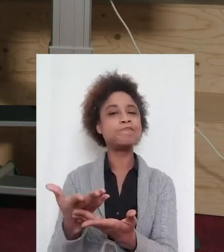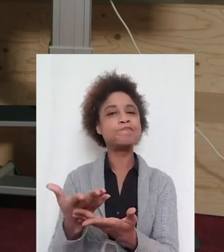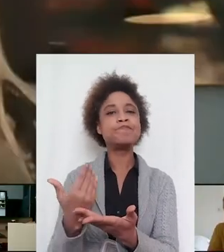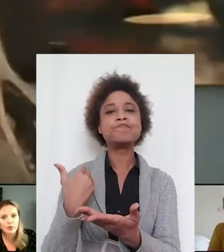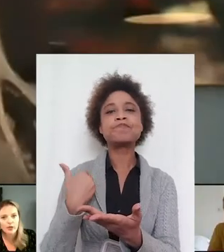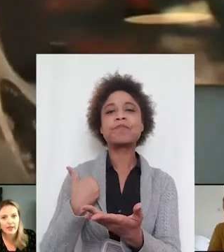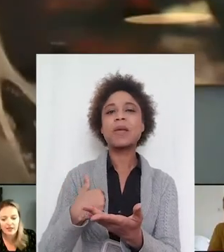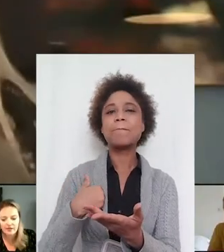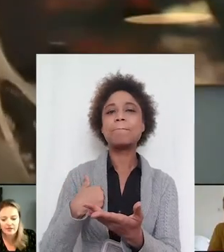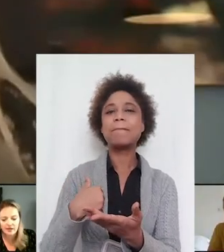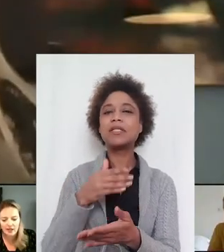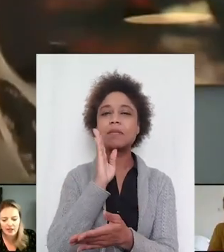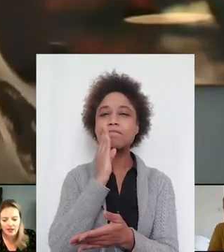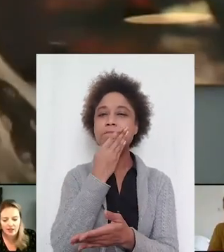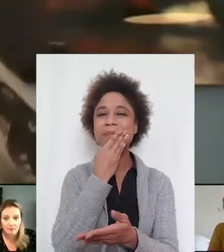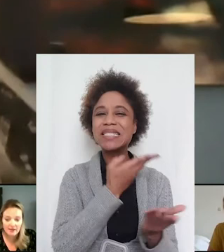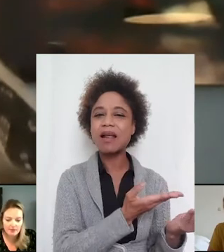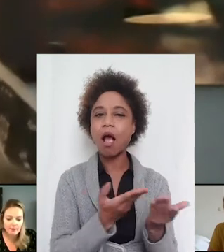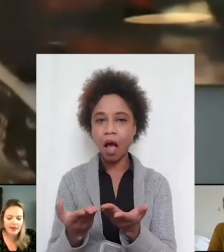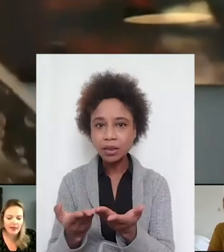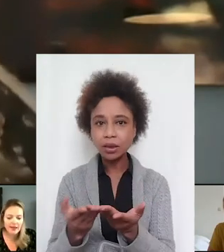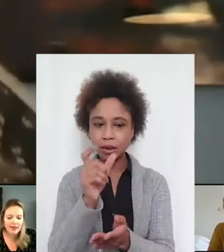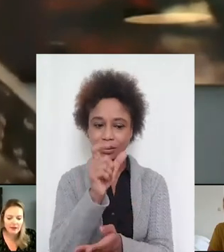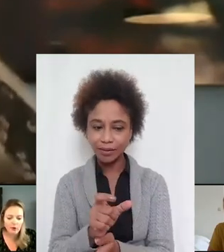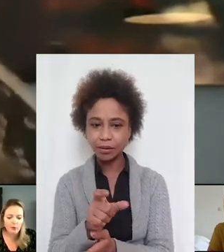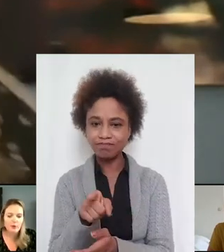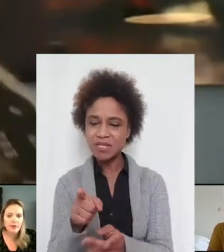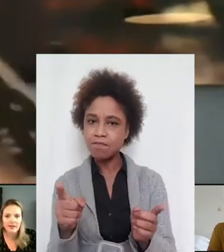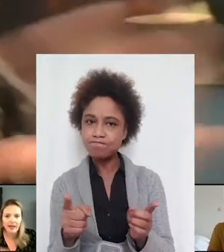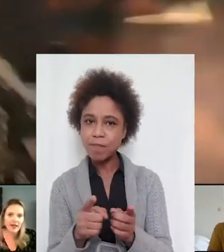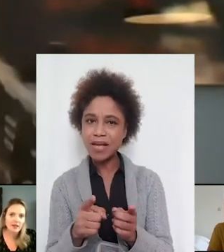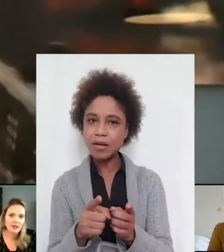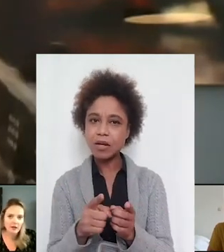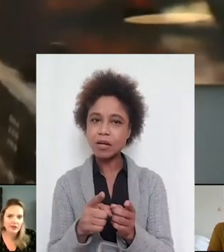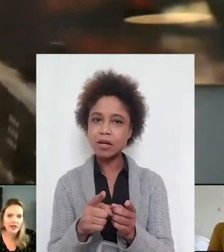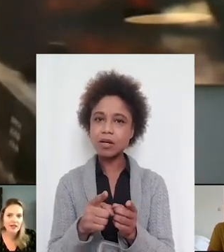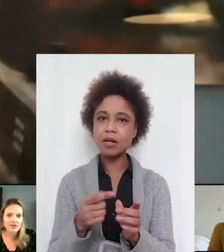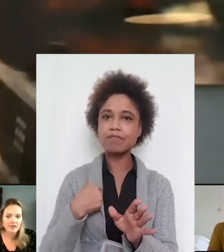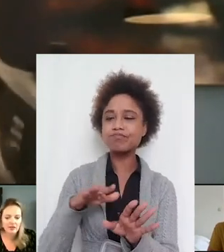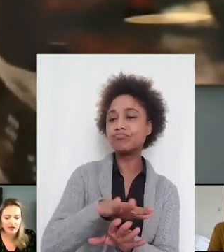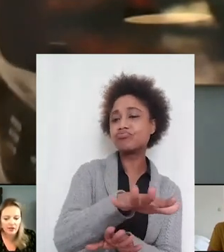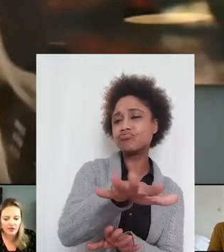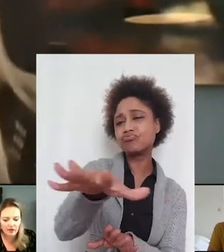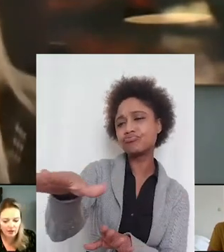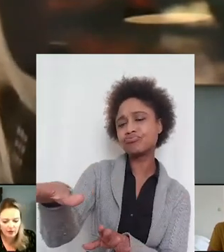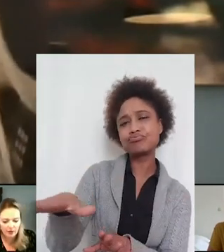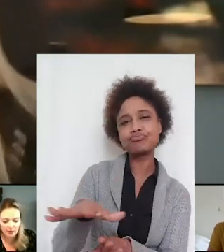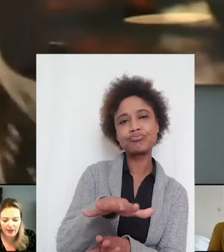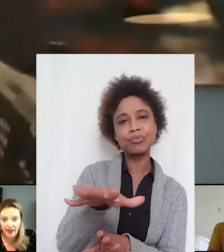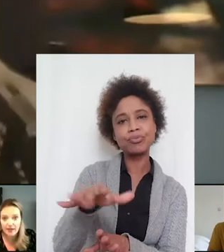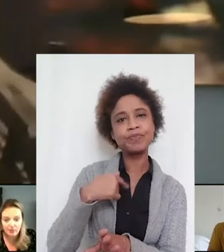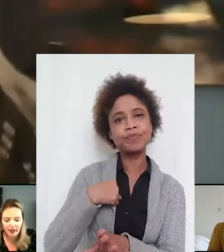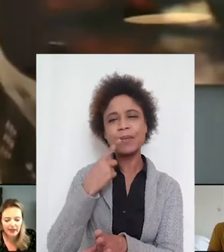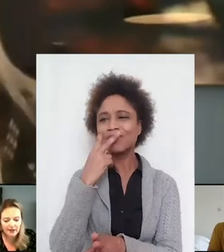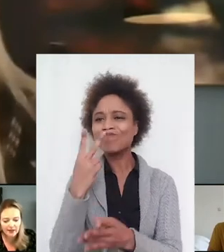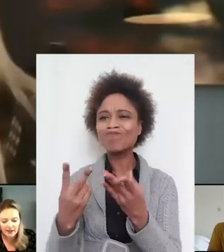van mystery guests met een beperking om de gehele klantreis in kaart